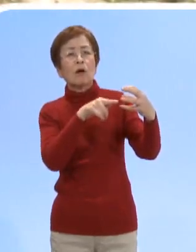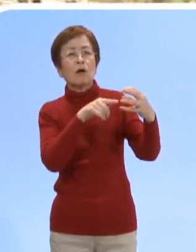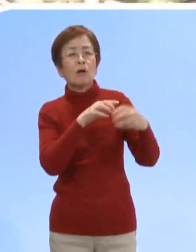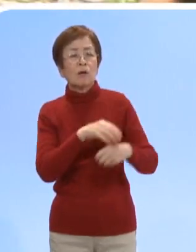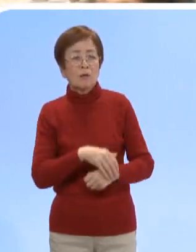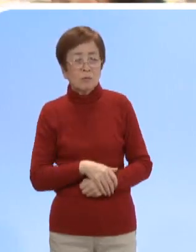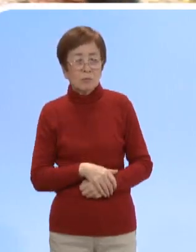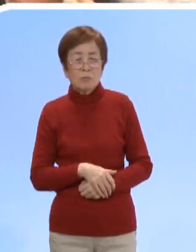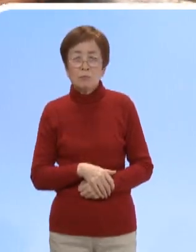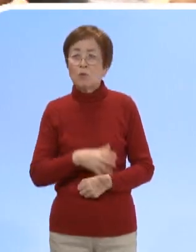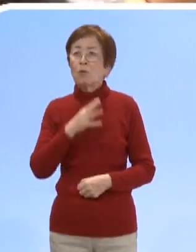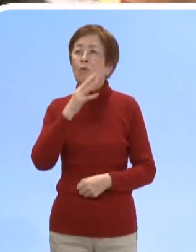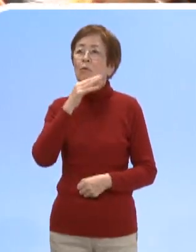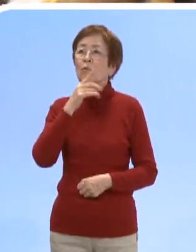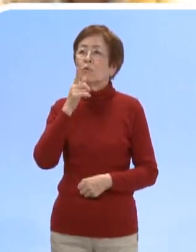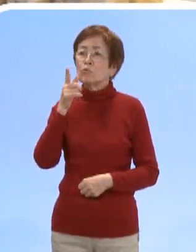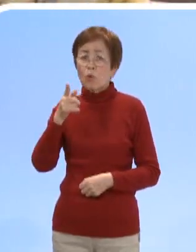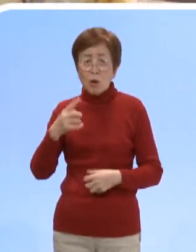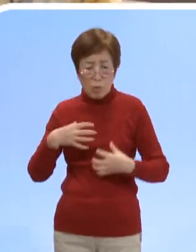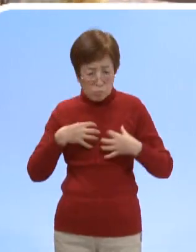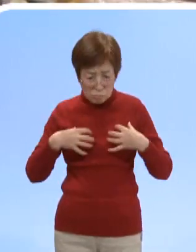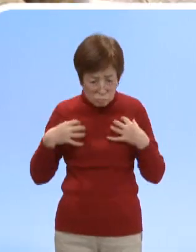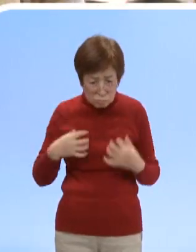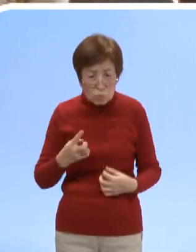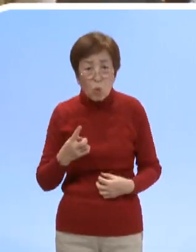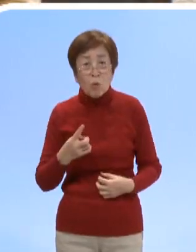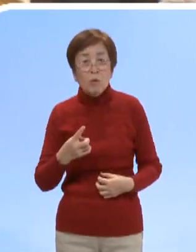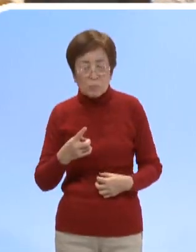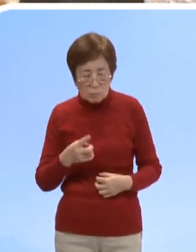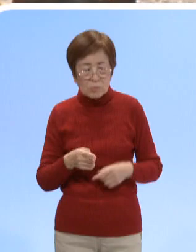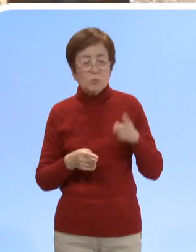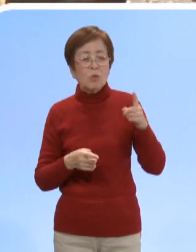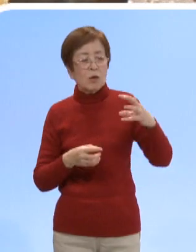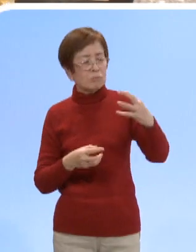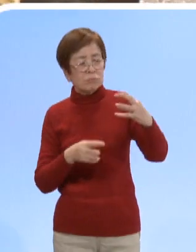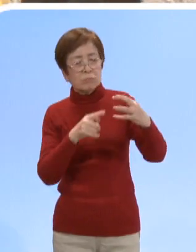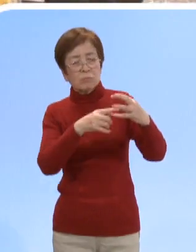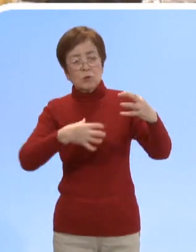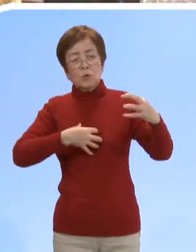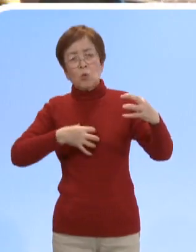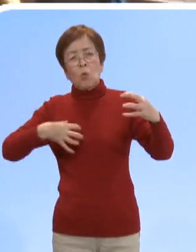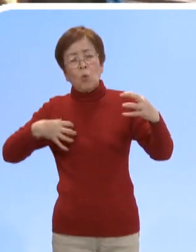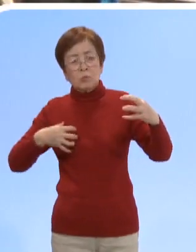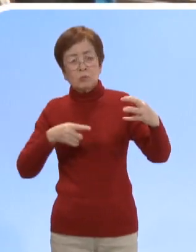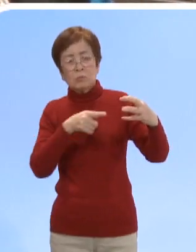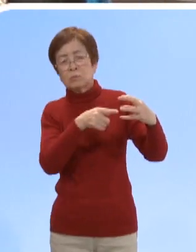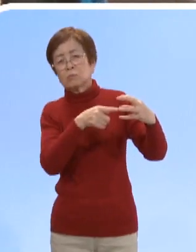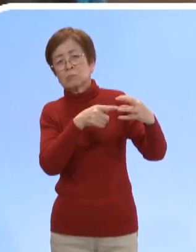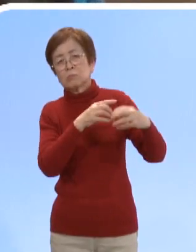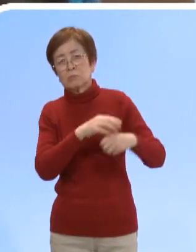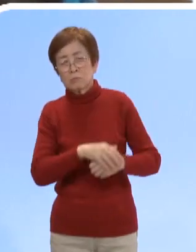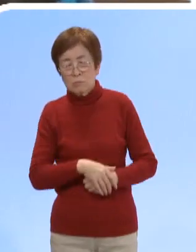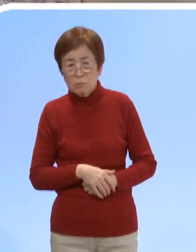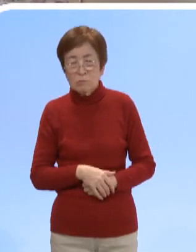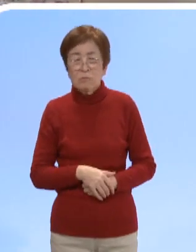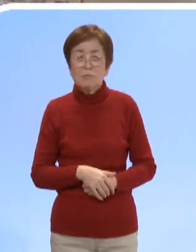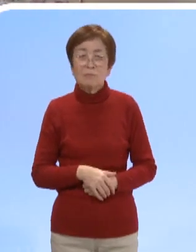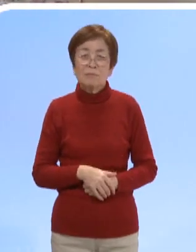か。 はい、そうです。 あ、じゃあそれがこう恐竜のどの部分。 それは肋骨やったと分かるとんですよ。 すご